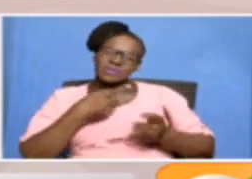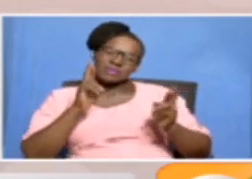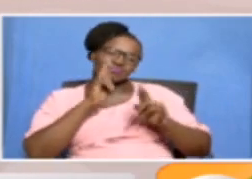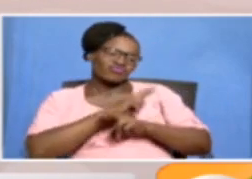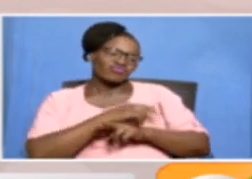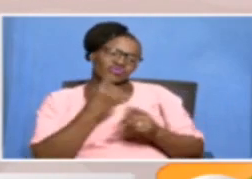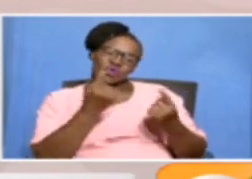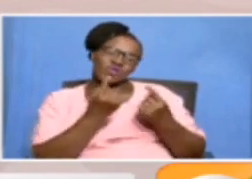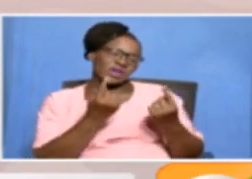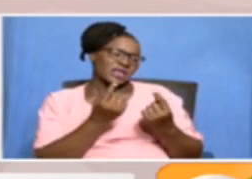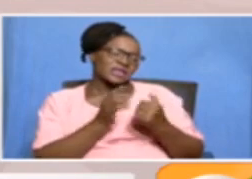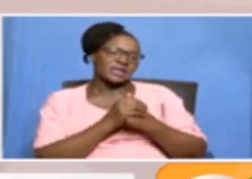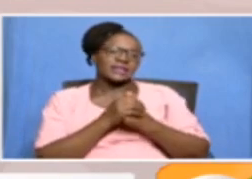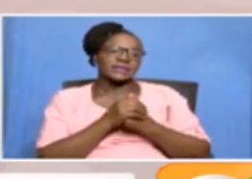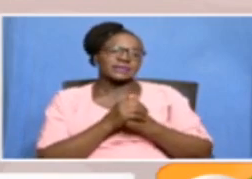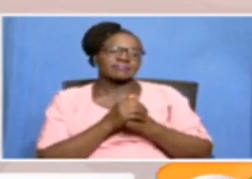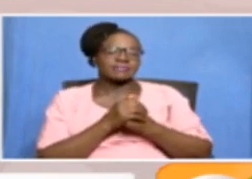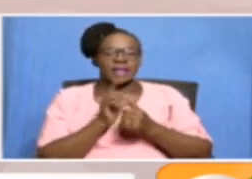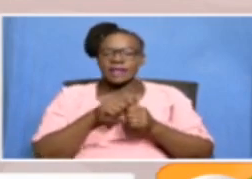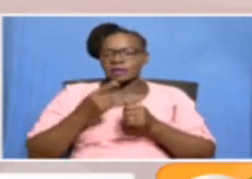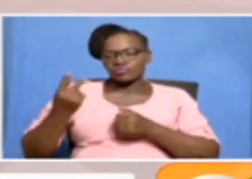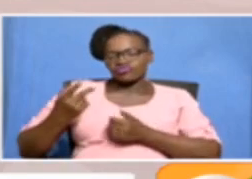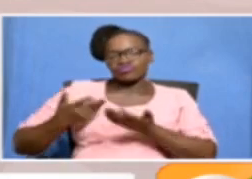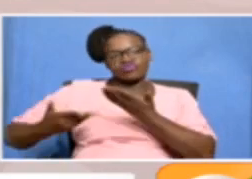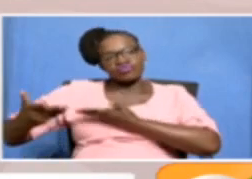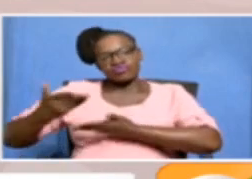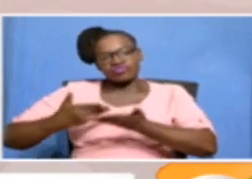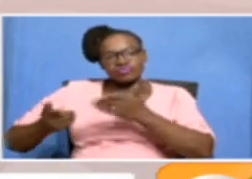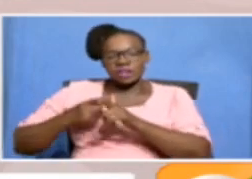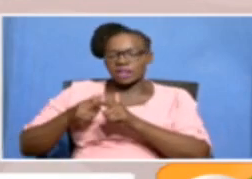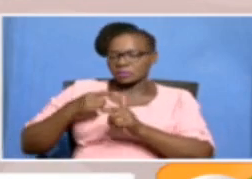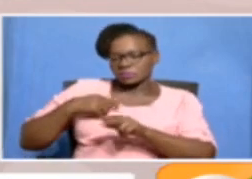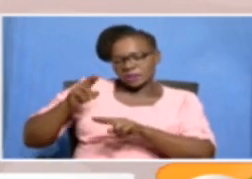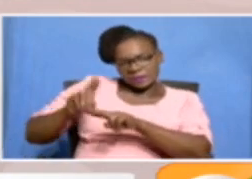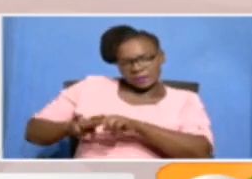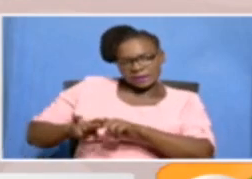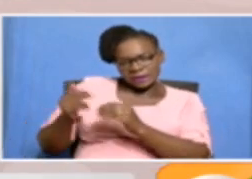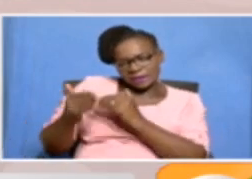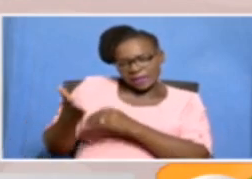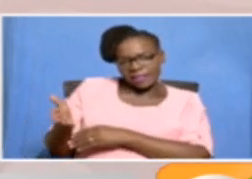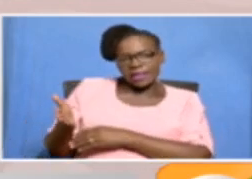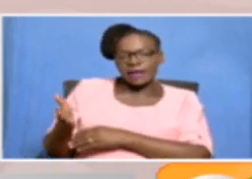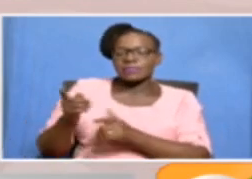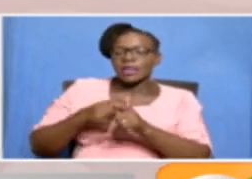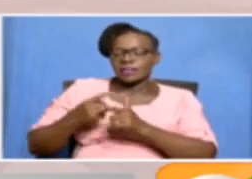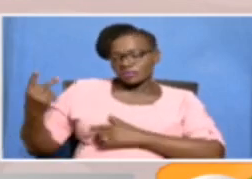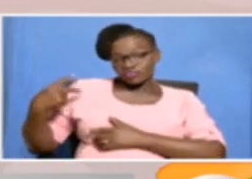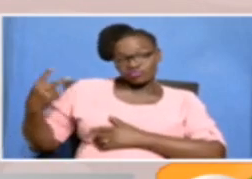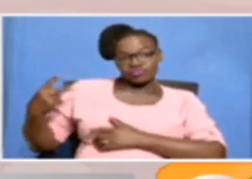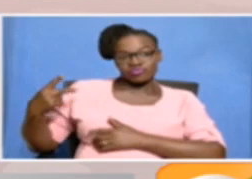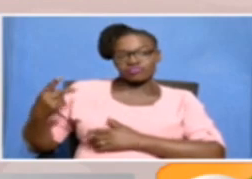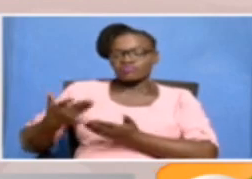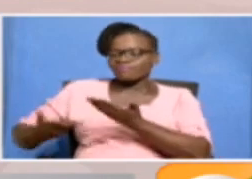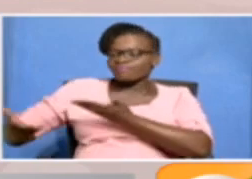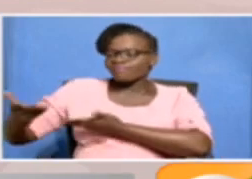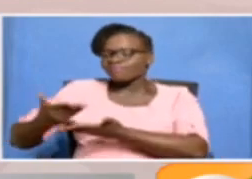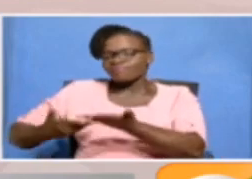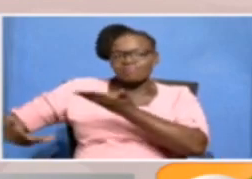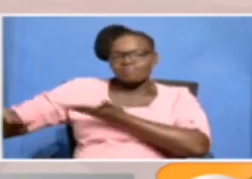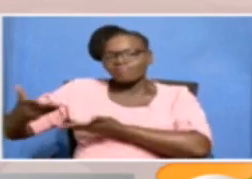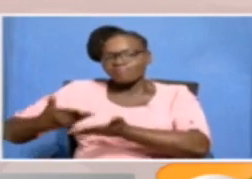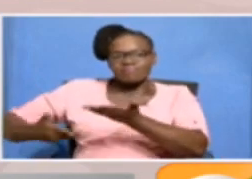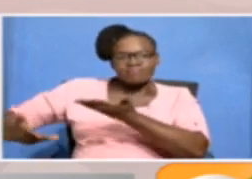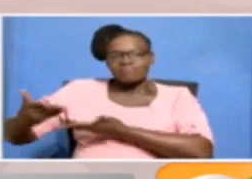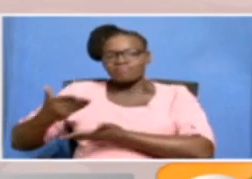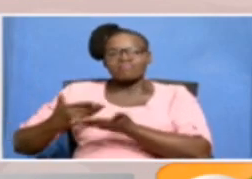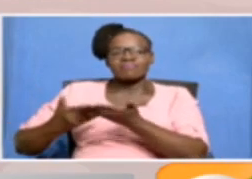kidogo. Basi baada ya kujuliana naye hali, nikakaa kwenye uchago tukawa tunapiga soga.